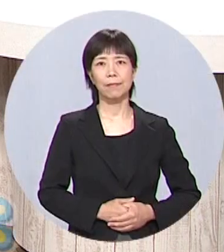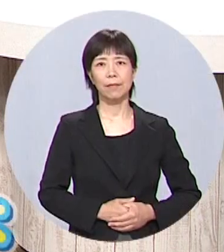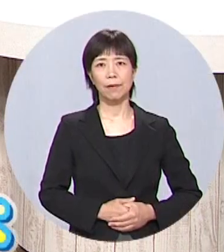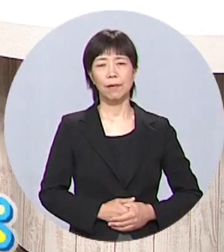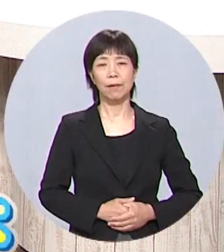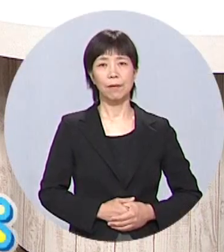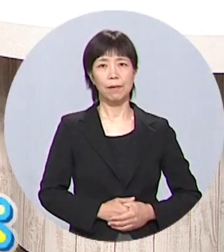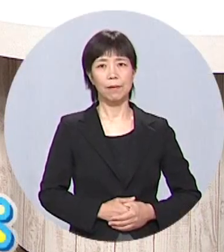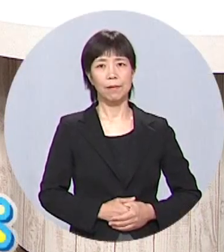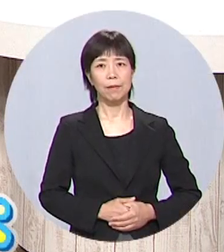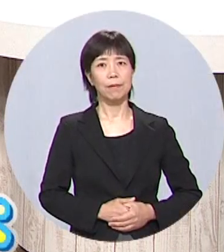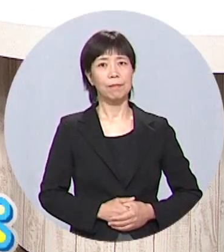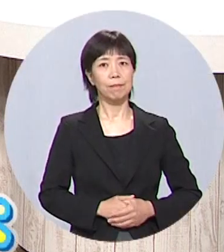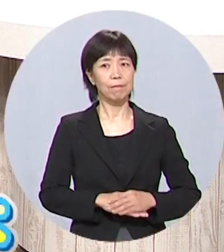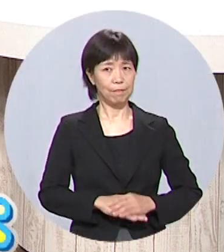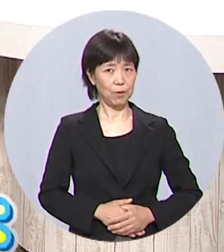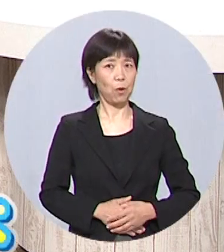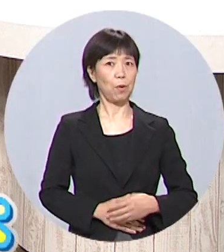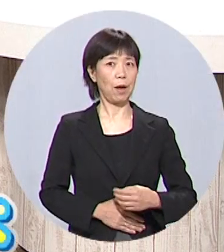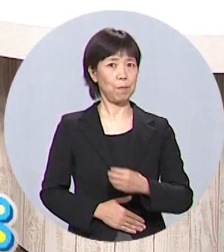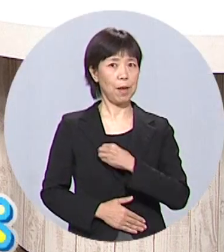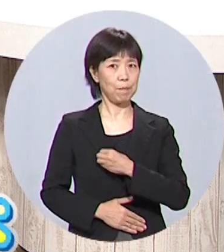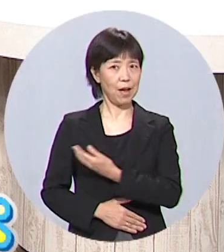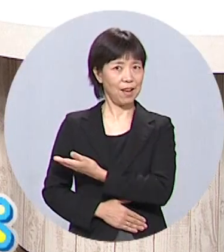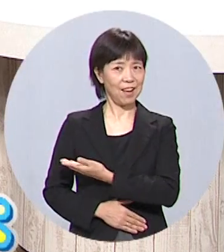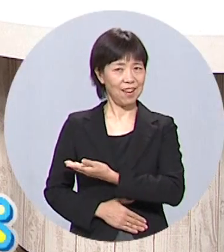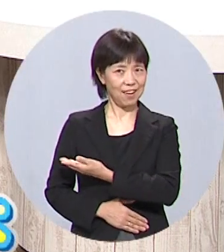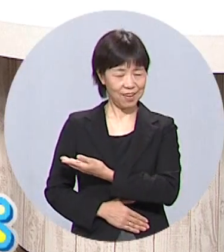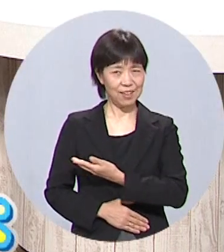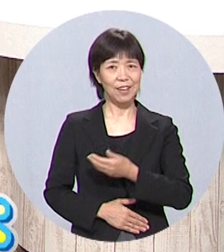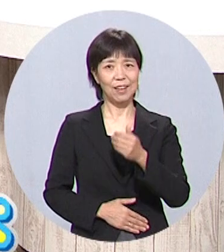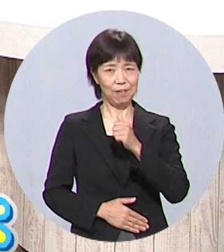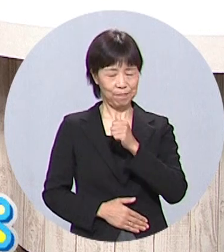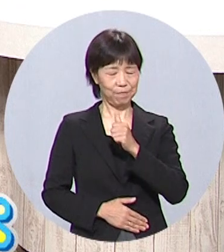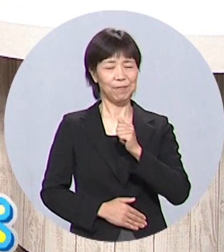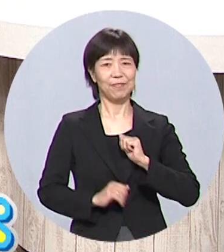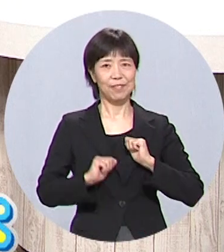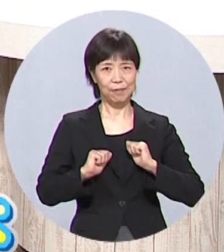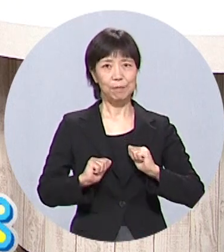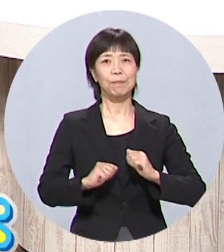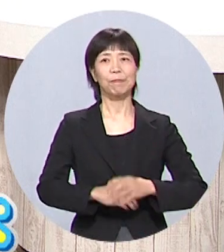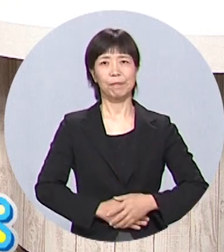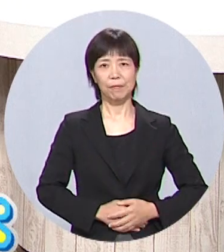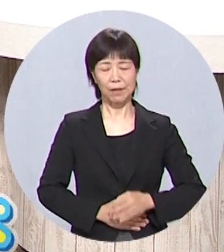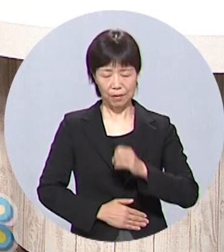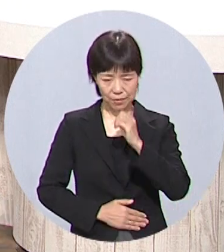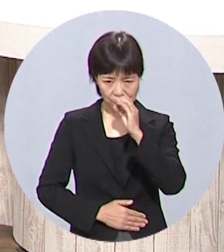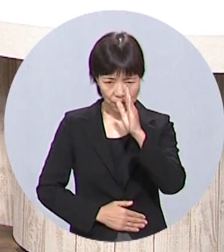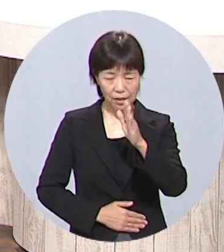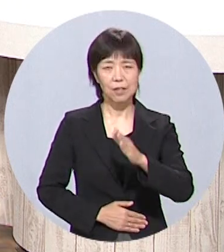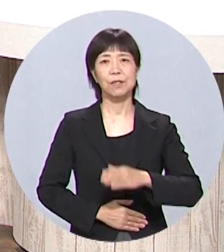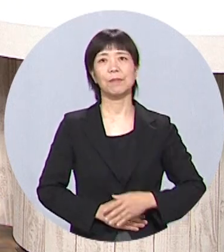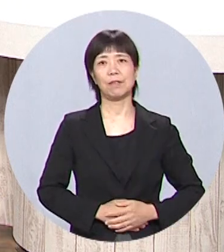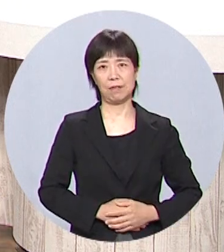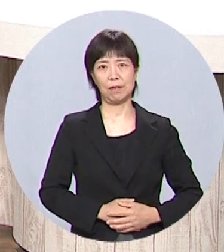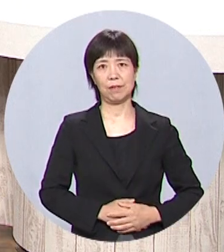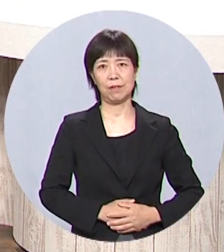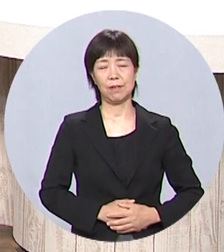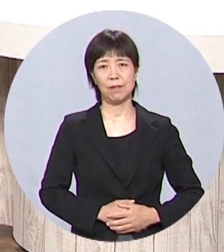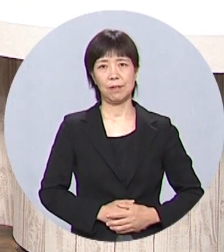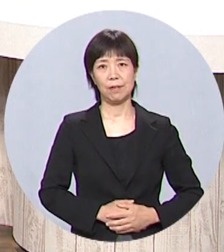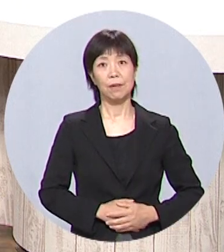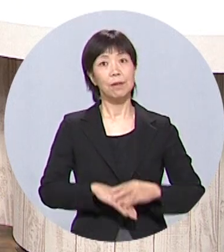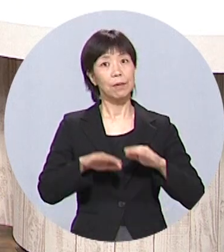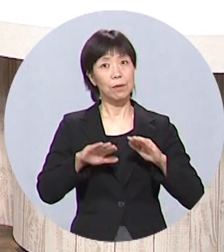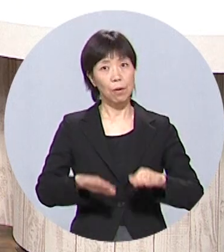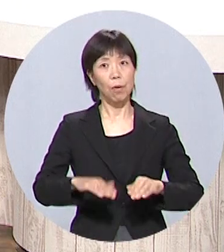さあ今週のスタジオはこのメンバーでお送りいたします。 よろしくお願いします。 さあ今月とか今日